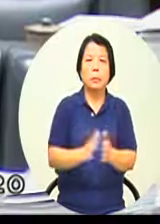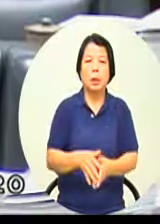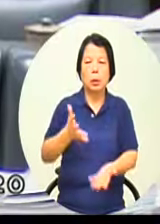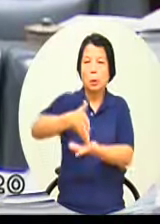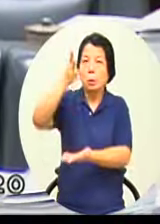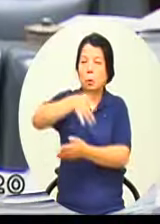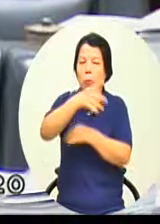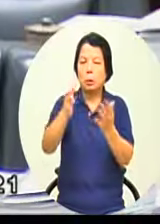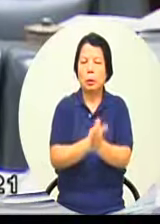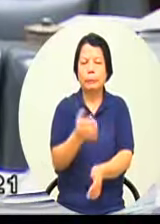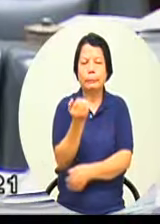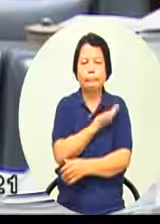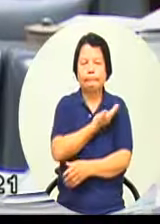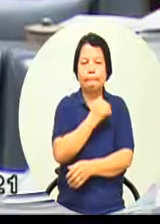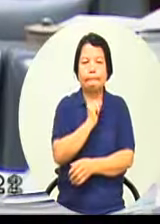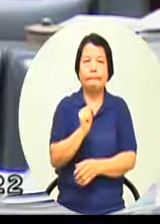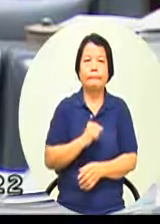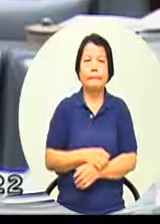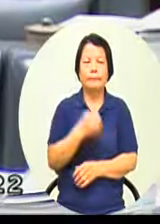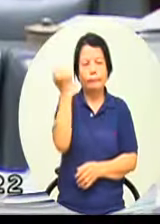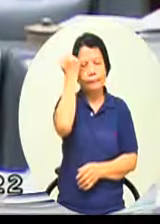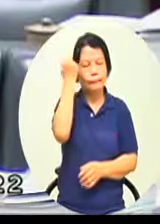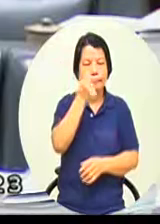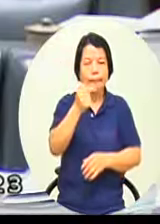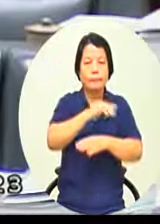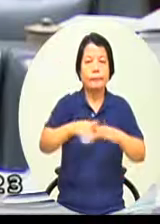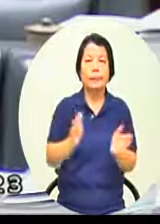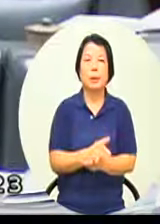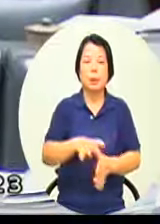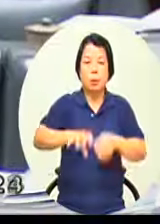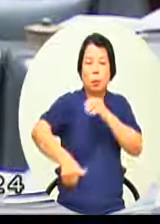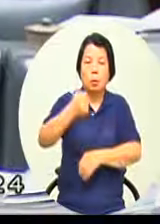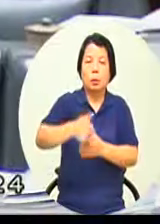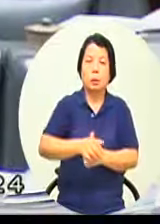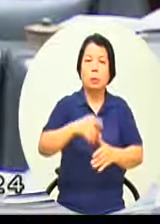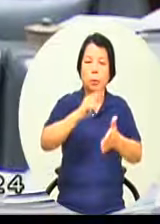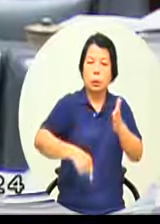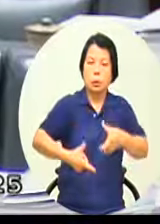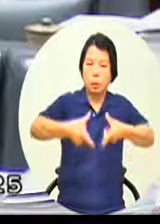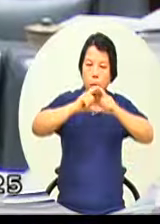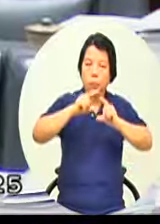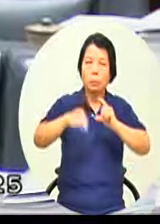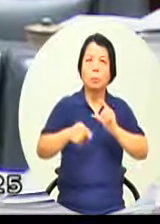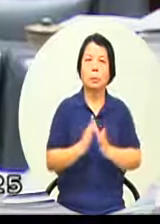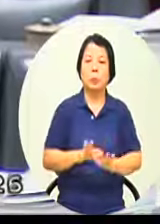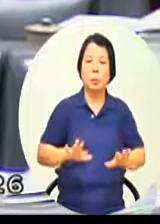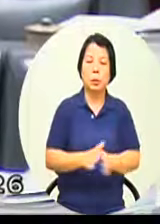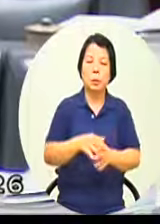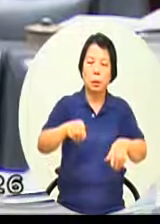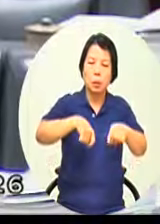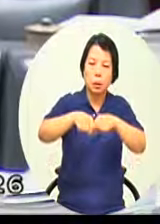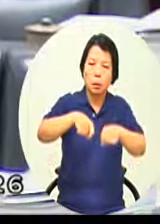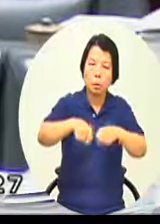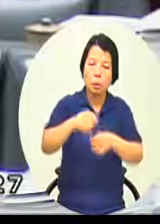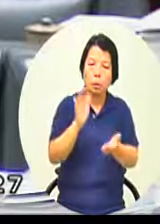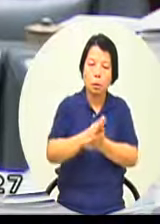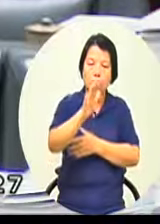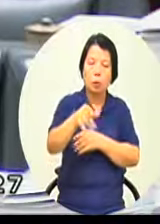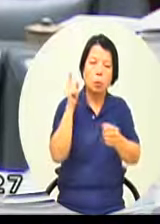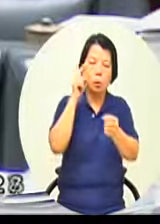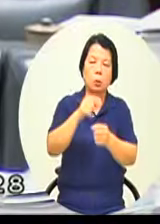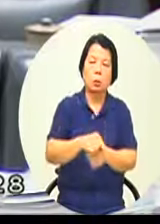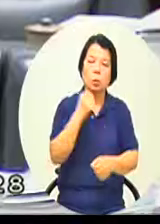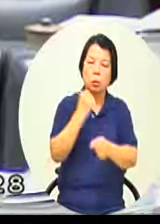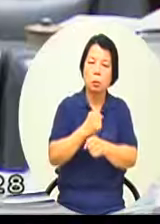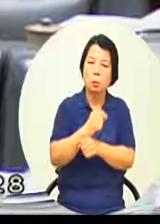不堪言啊，所以局长你可不可以简单的跟我们说明一下那个地方你们现在目前的计划其未来要怎么样做